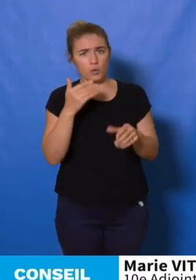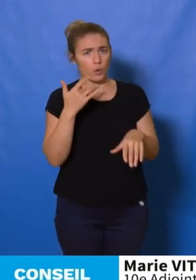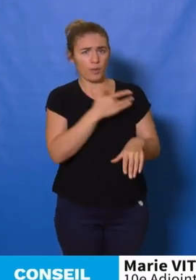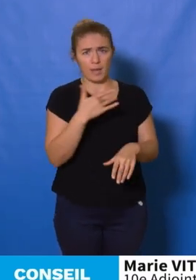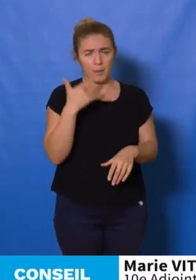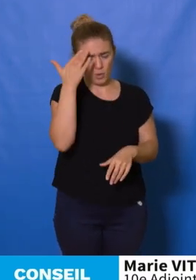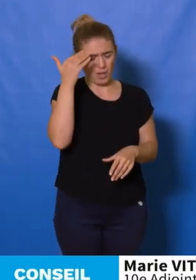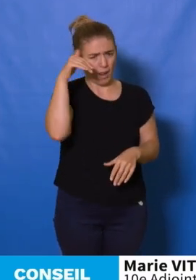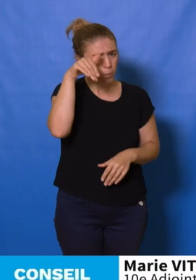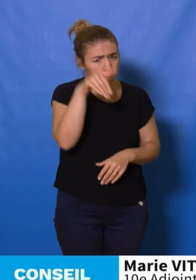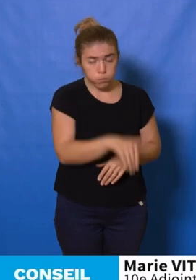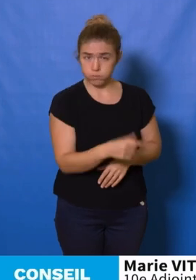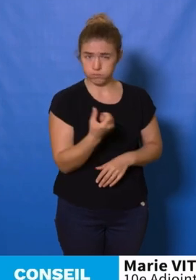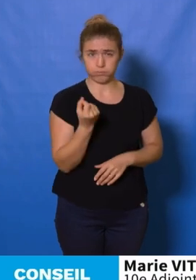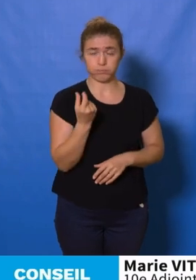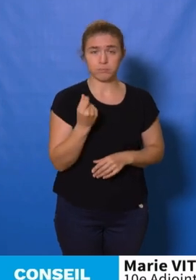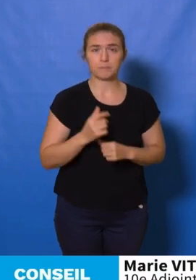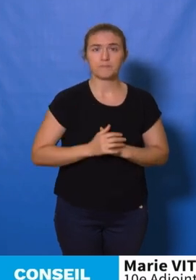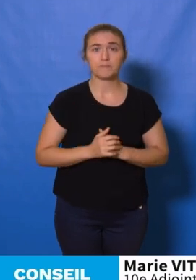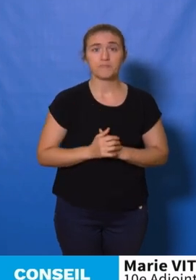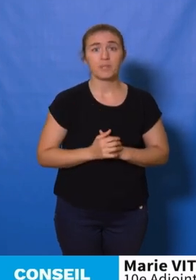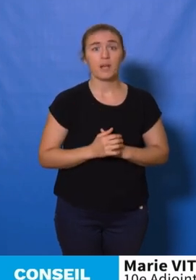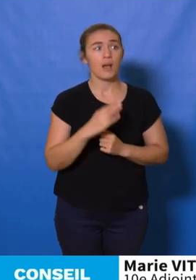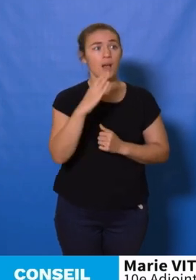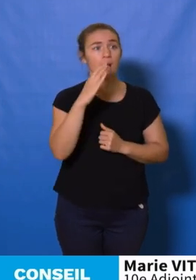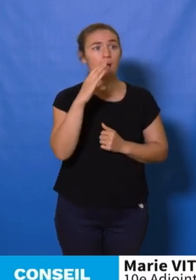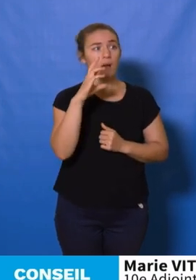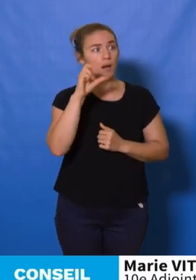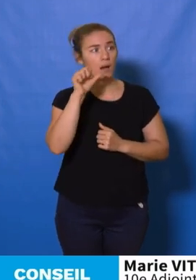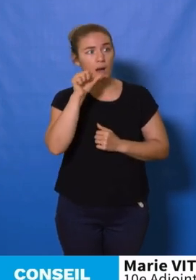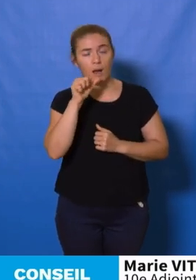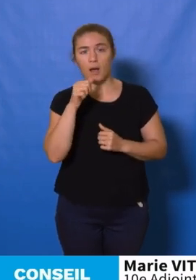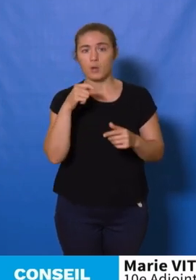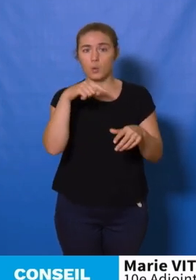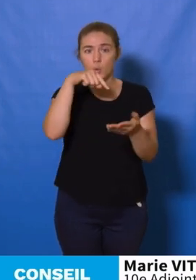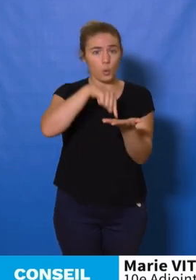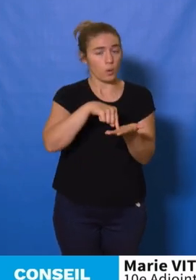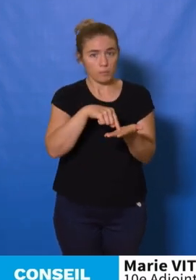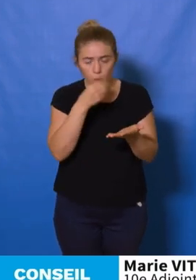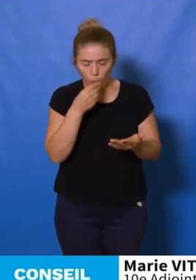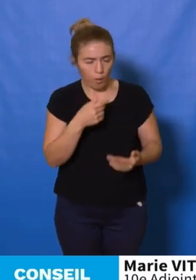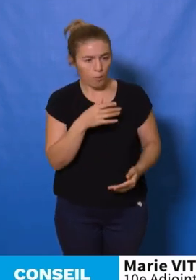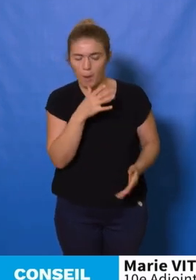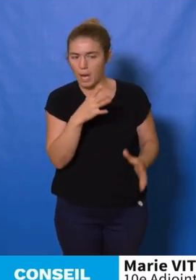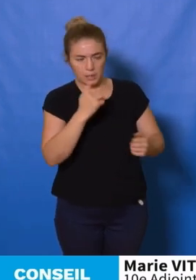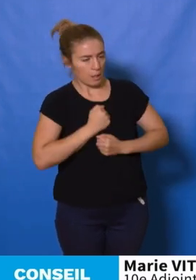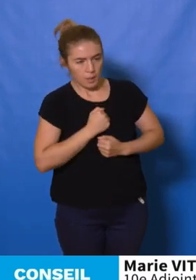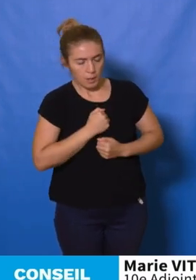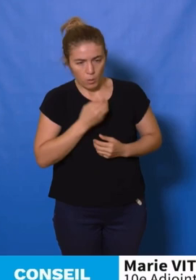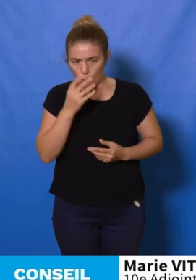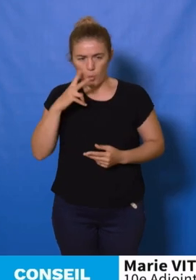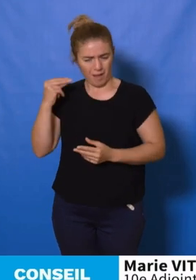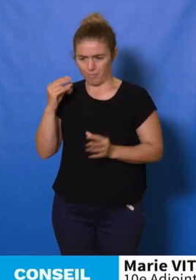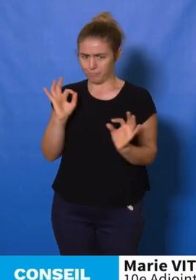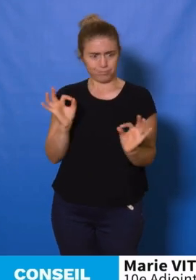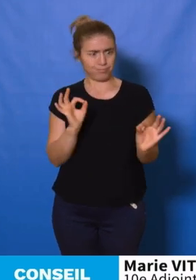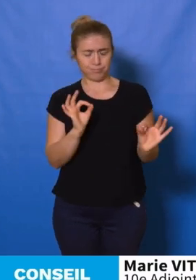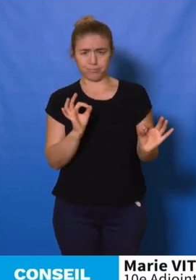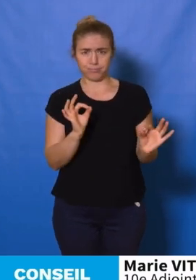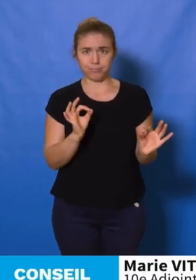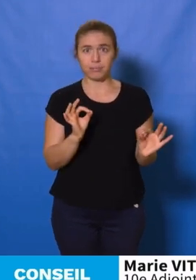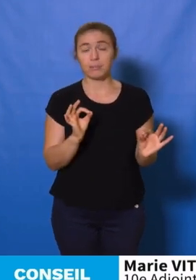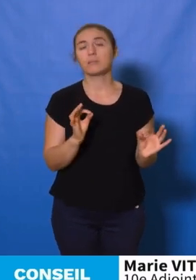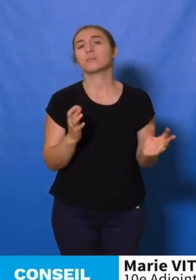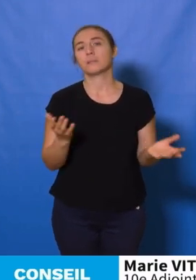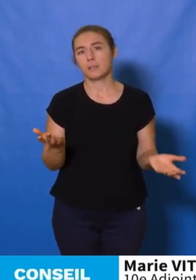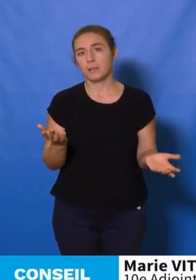sont enfermées. Un CRA, c'est une structure indigne, c'est une structure inhumaine. Le gouvernement se félicite et se